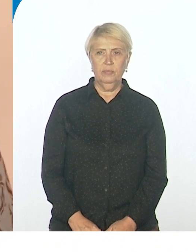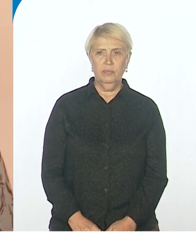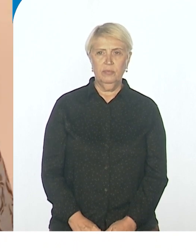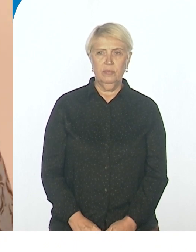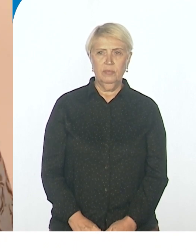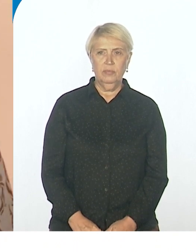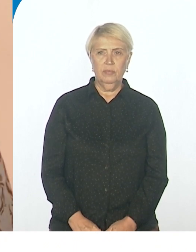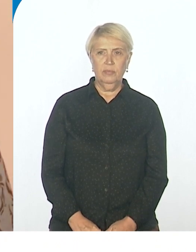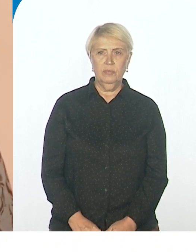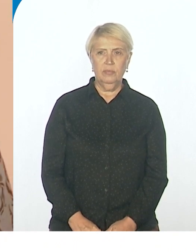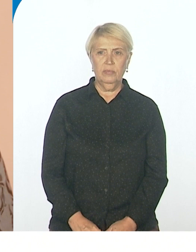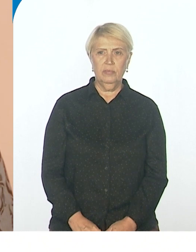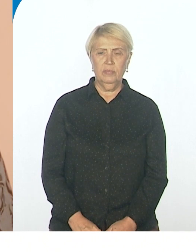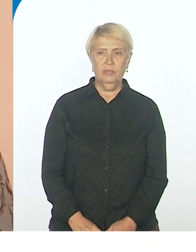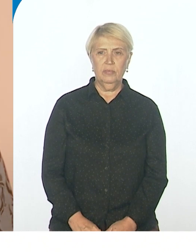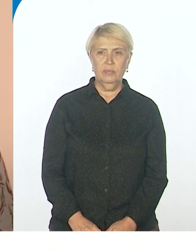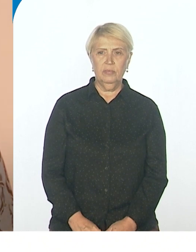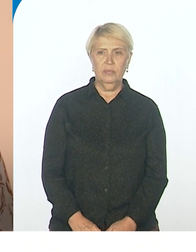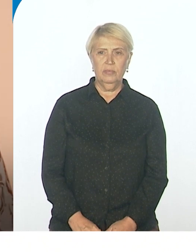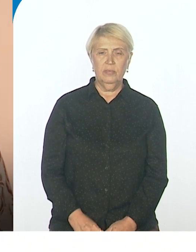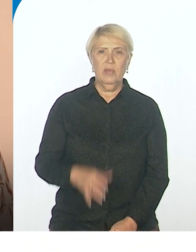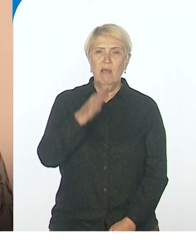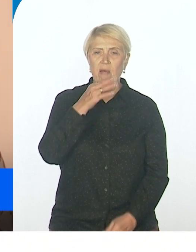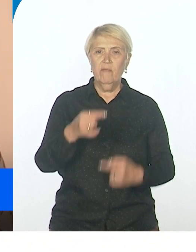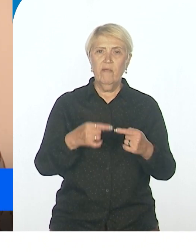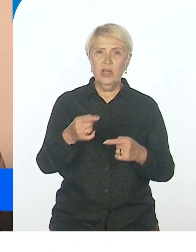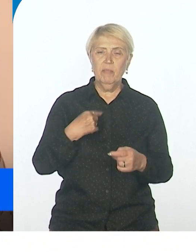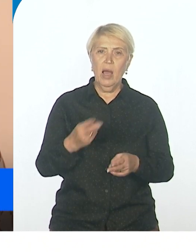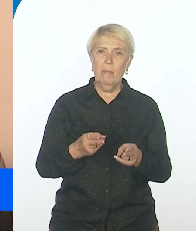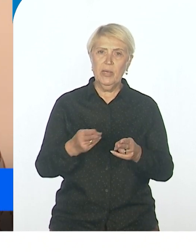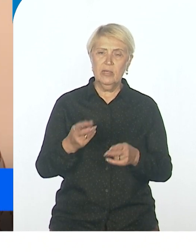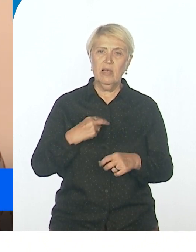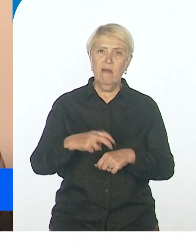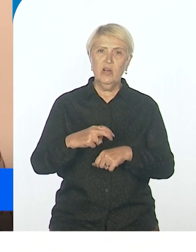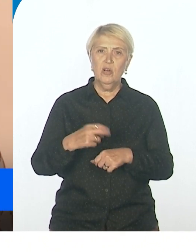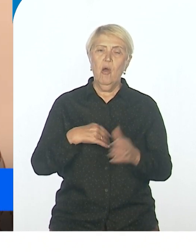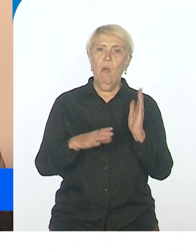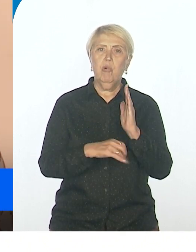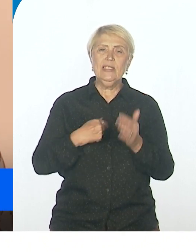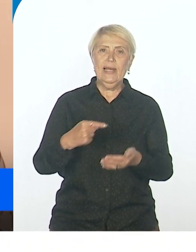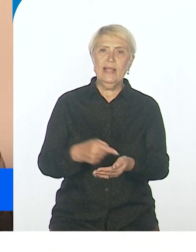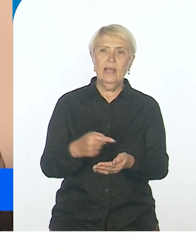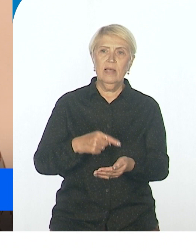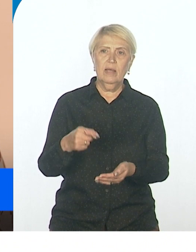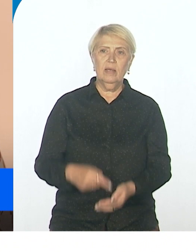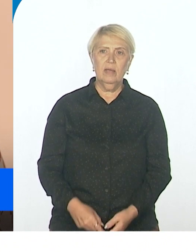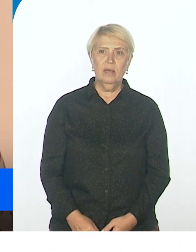Клиническая смерть во время операции врачей, да, после ранения. Тут уж прямая встреча,